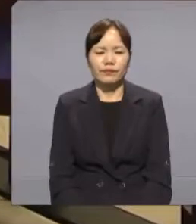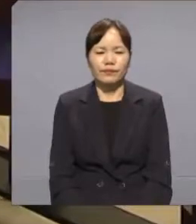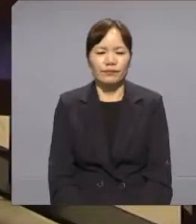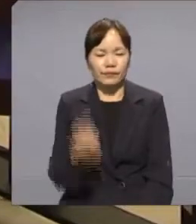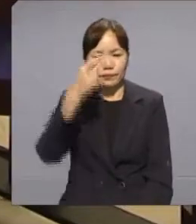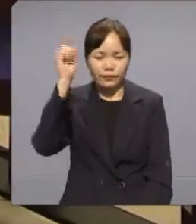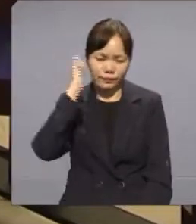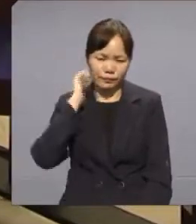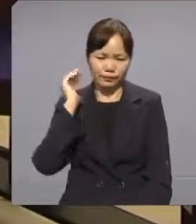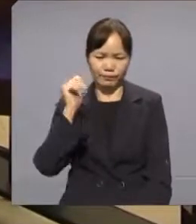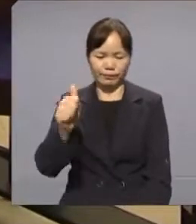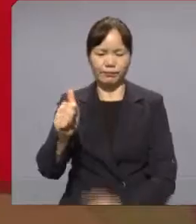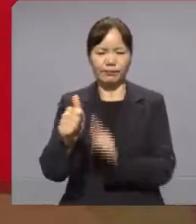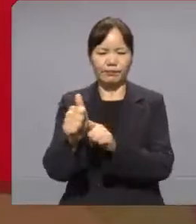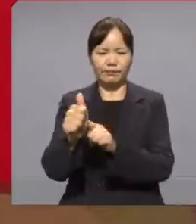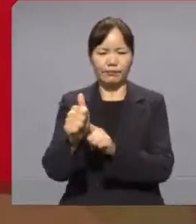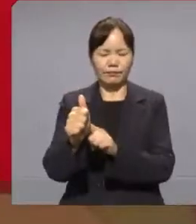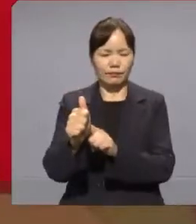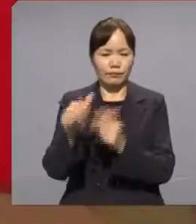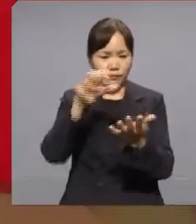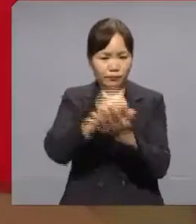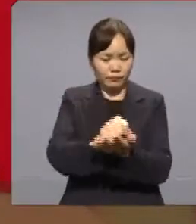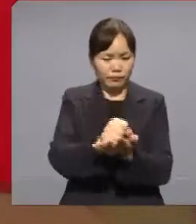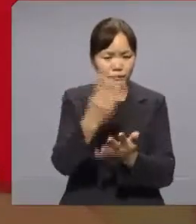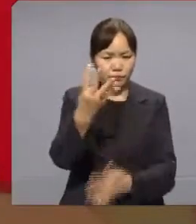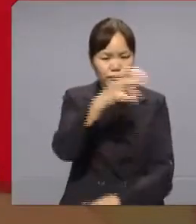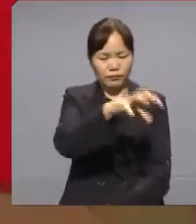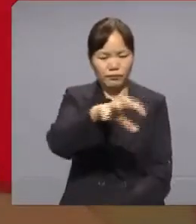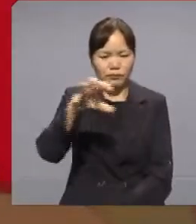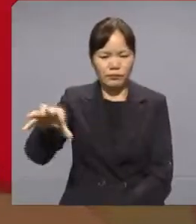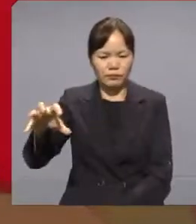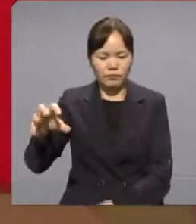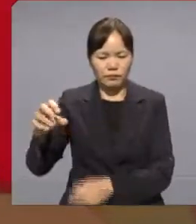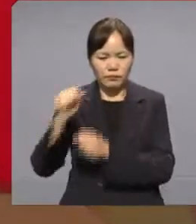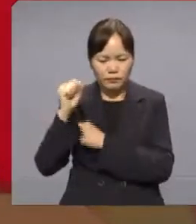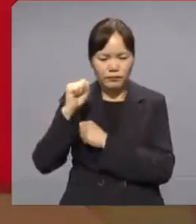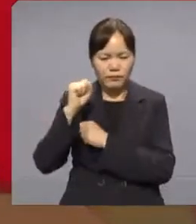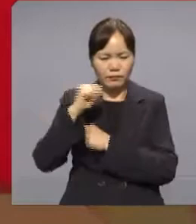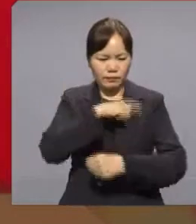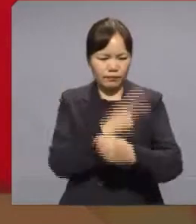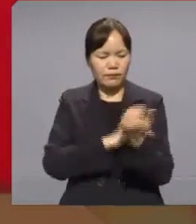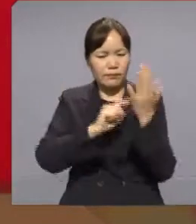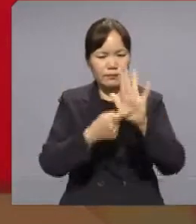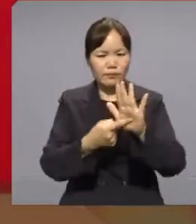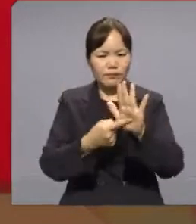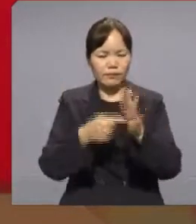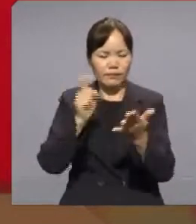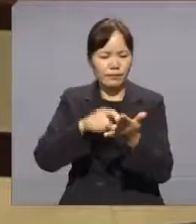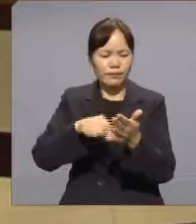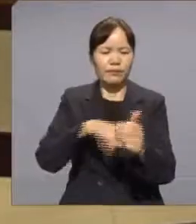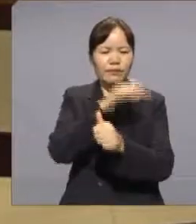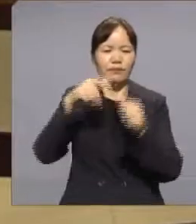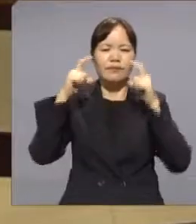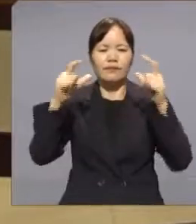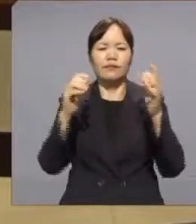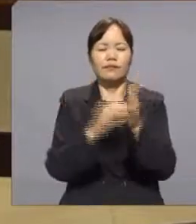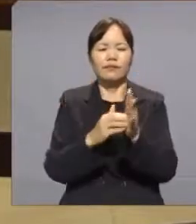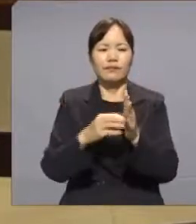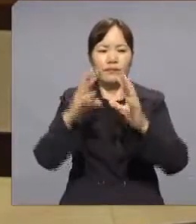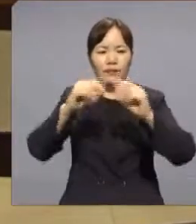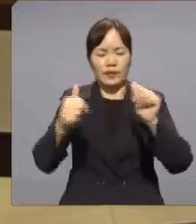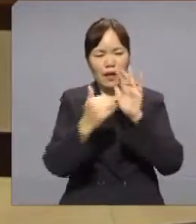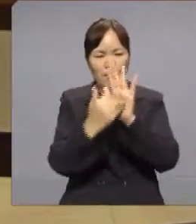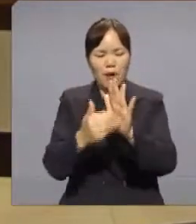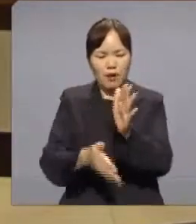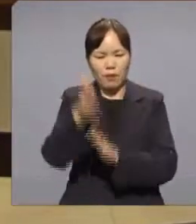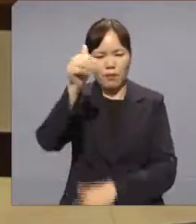푸틴 러시아 대통령이 헤르손 등 점령지 네 곳에 군사권을 발동하는 계엄령을 공식 선포했습니다. 영토 방어